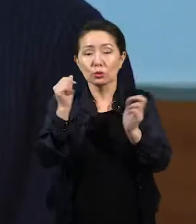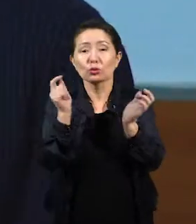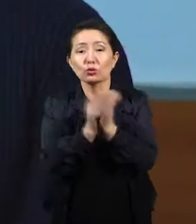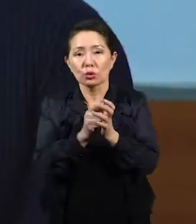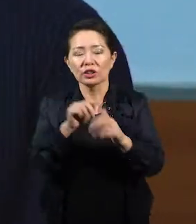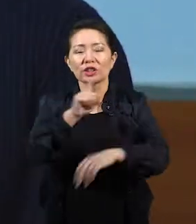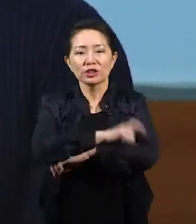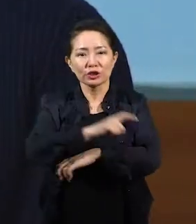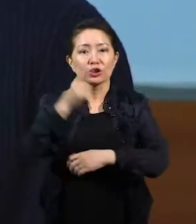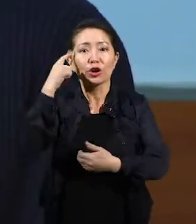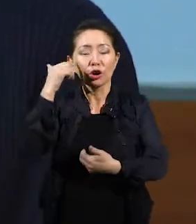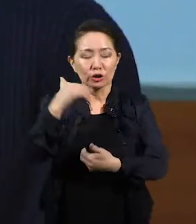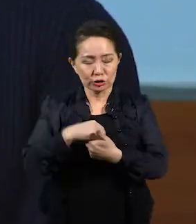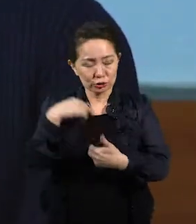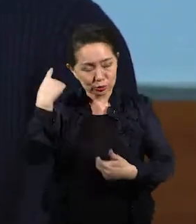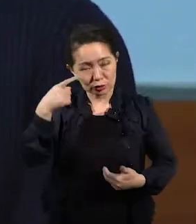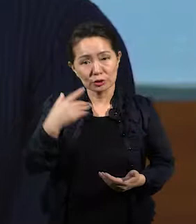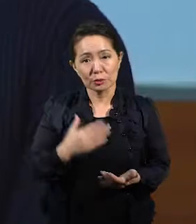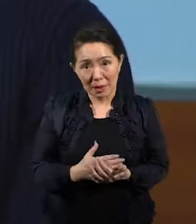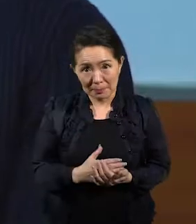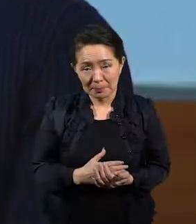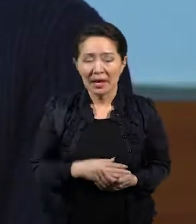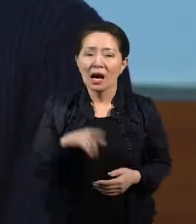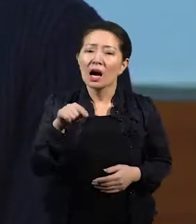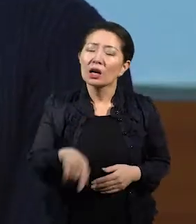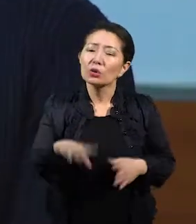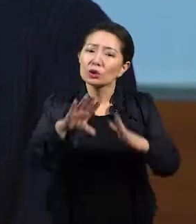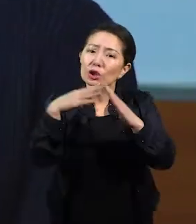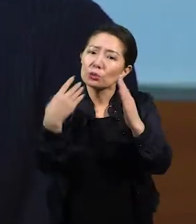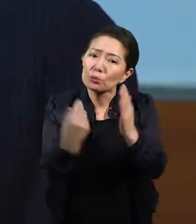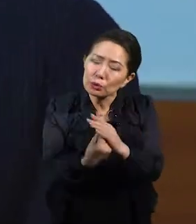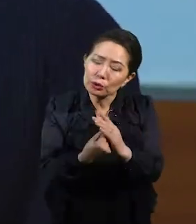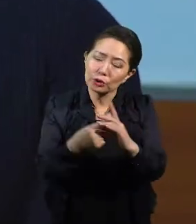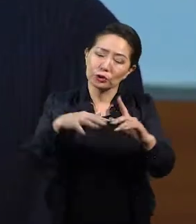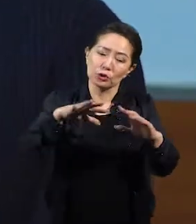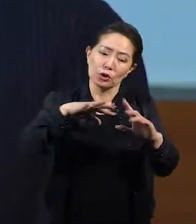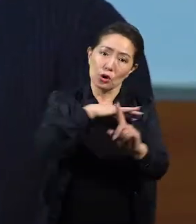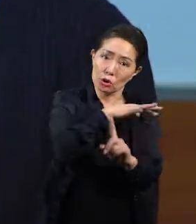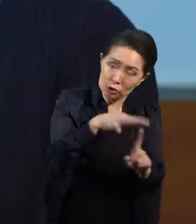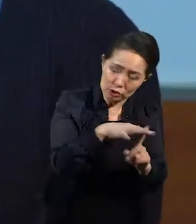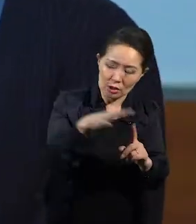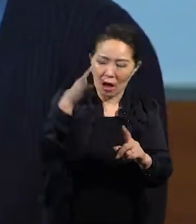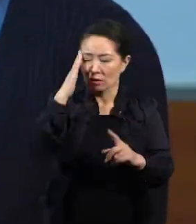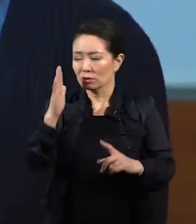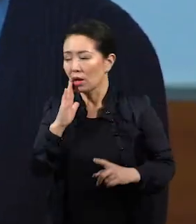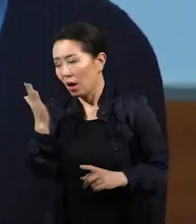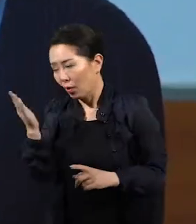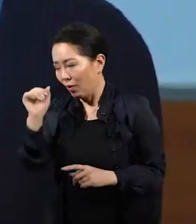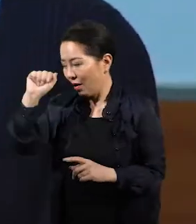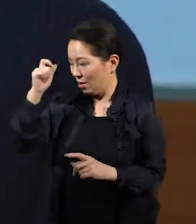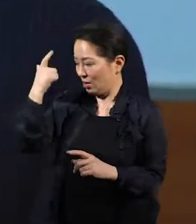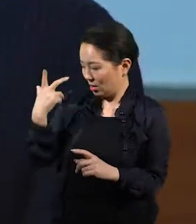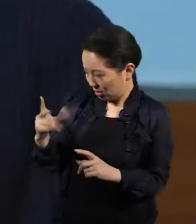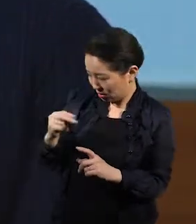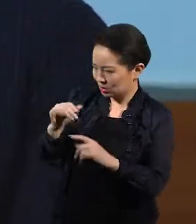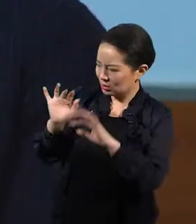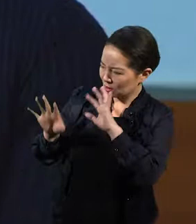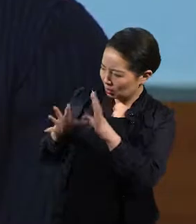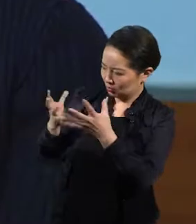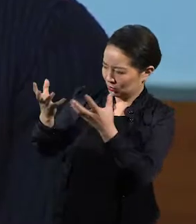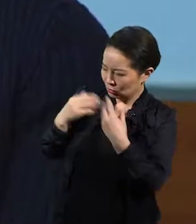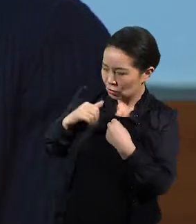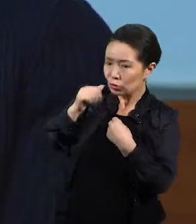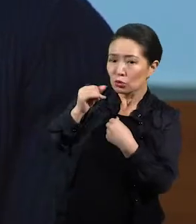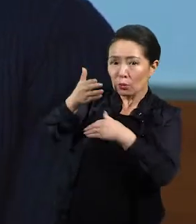хичээлээс ойлгосон бахаа гэж бодож байна. Гэр бүлийн орчинд бид нар аав ээжээсээ, ах эгчээсээ зарим нэг зүйлээ одоо нуух,